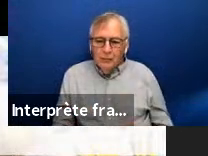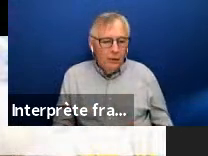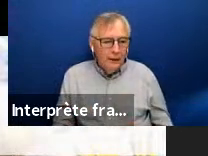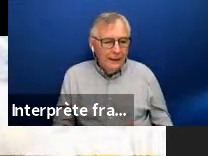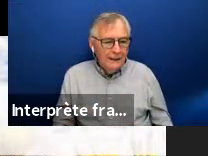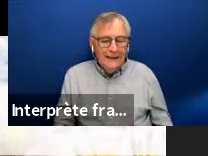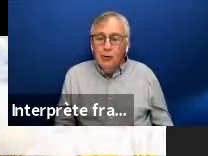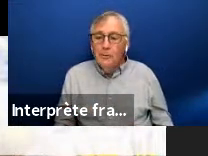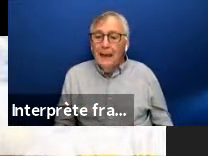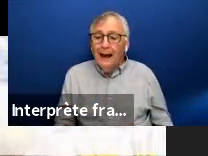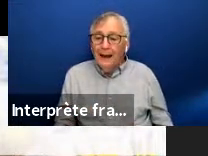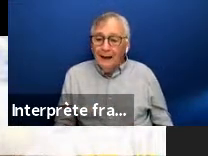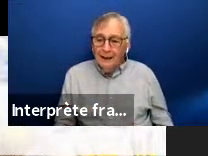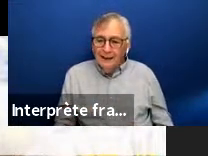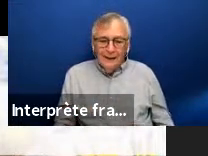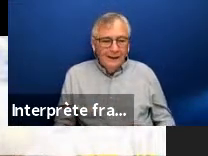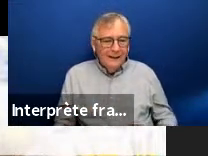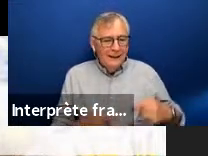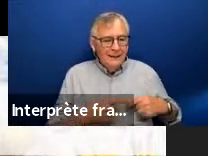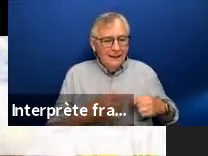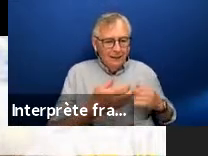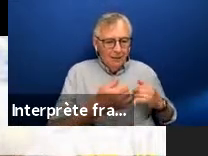Et vous voyez des lumières